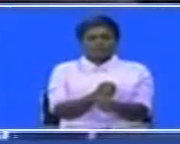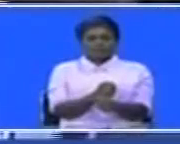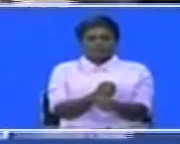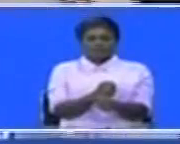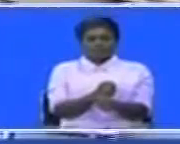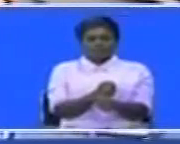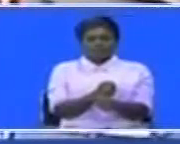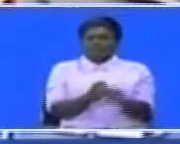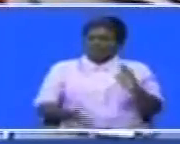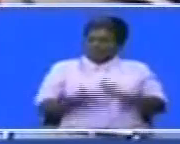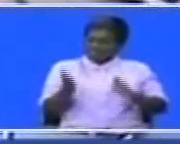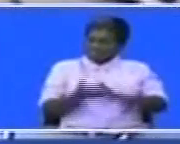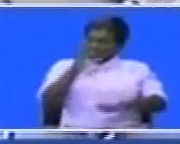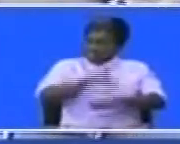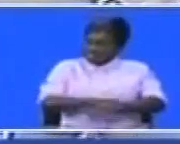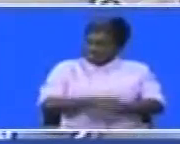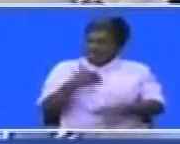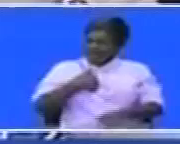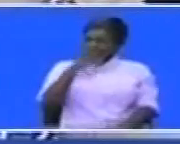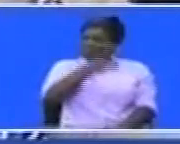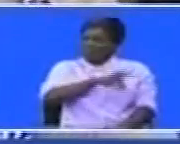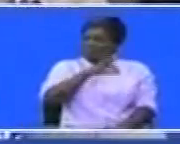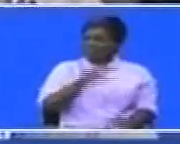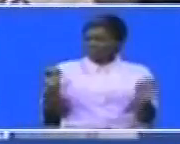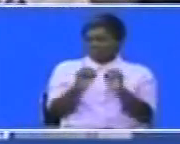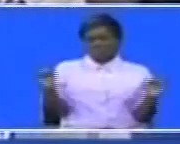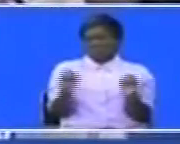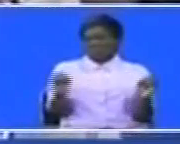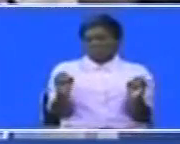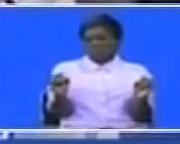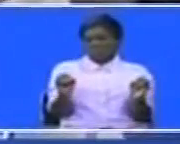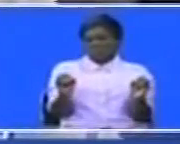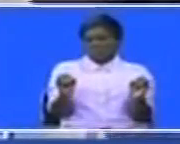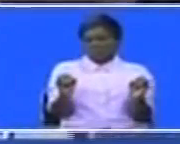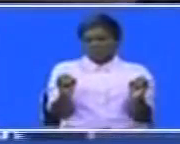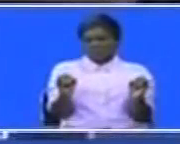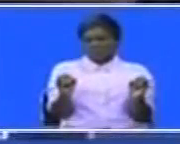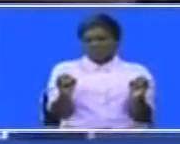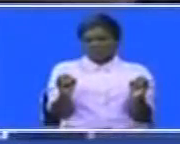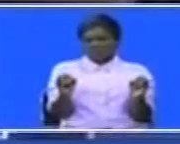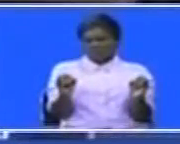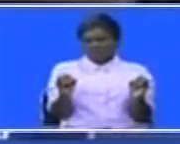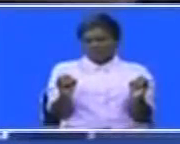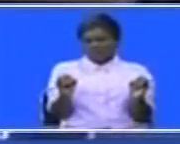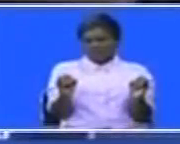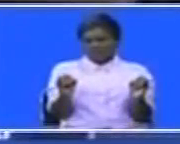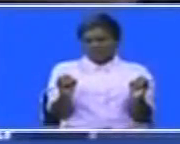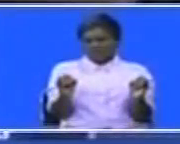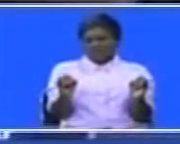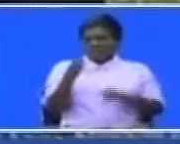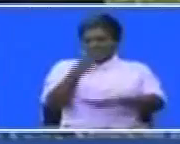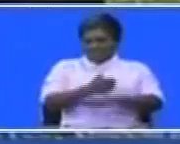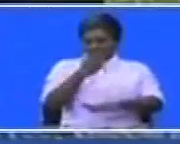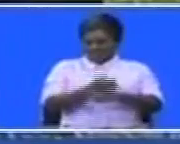You know haraka haraka ina baraka. Tafuta kwa akili. In a lawful manner, not buying fake